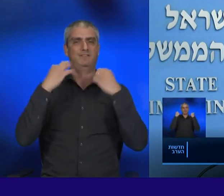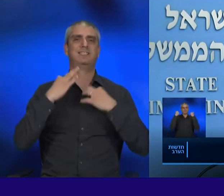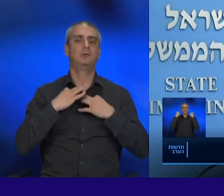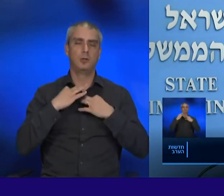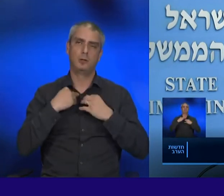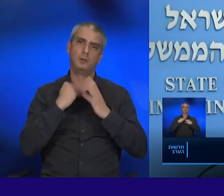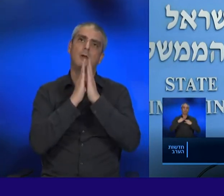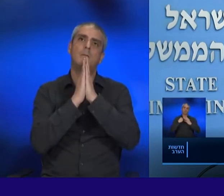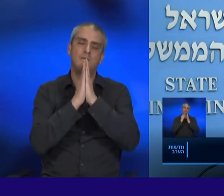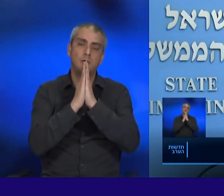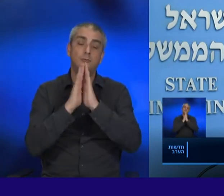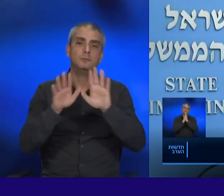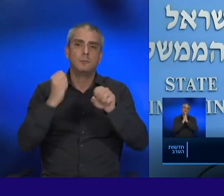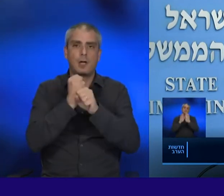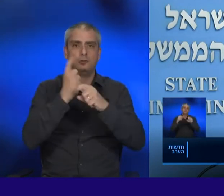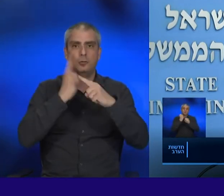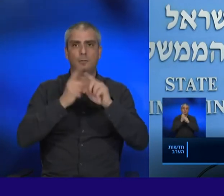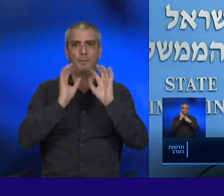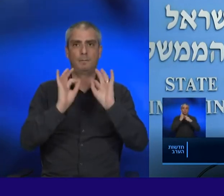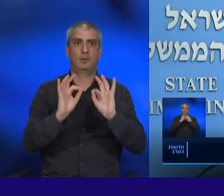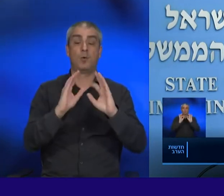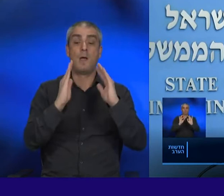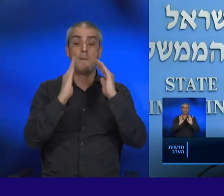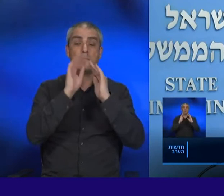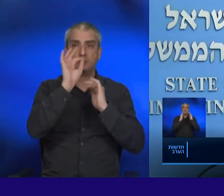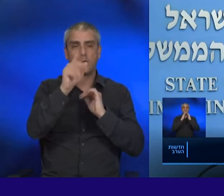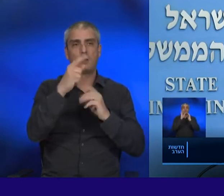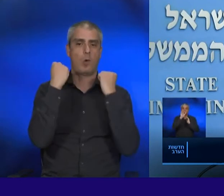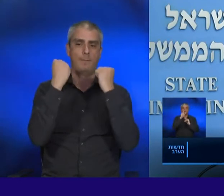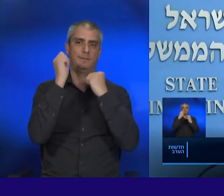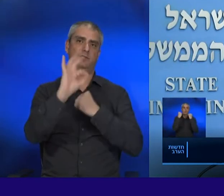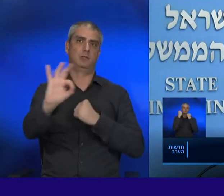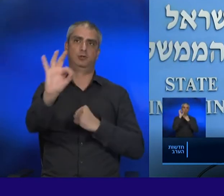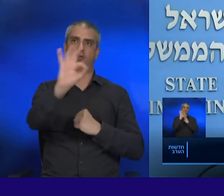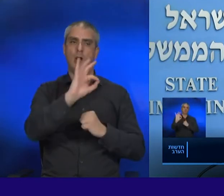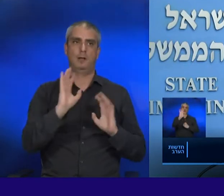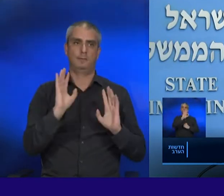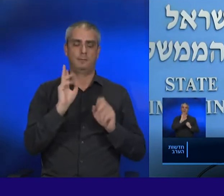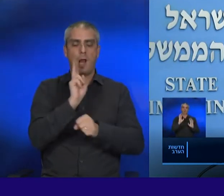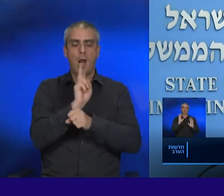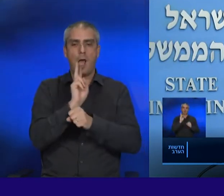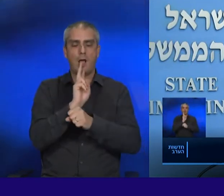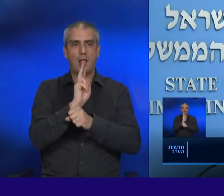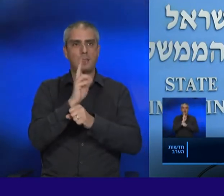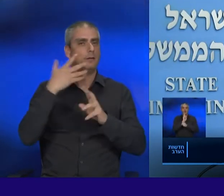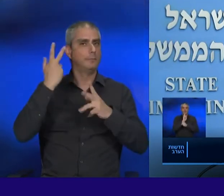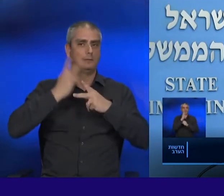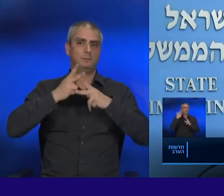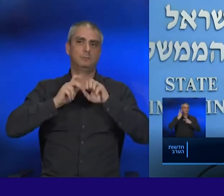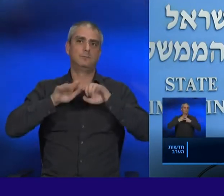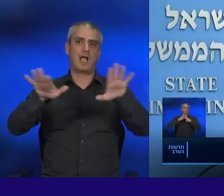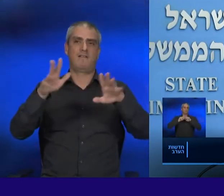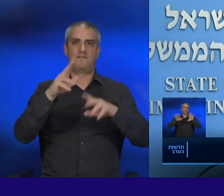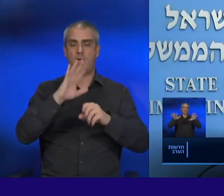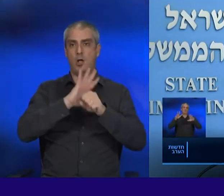אני מבקש שתאמצו בדיוק את זה. הבית שלכם או המבצר שלכם להגנה מפני מגפת הקורונה.